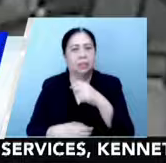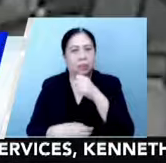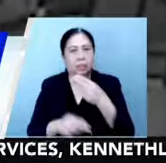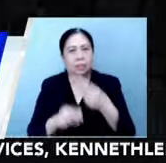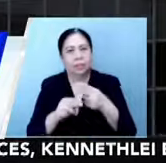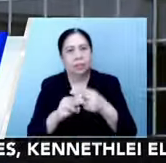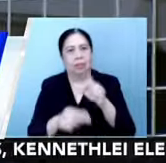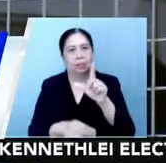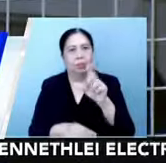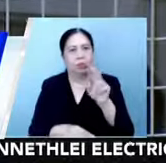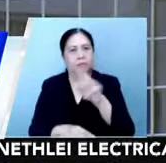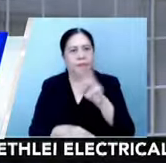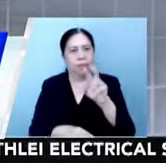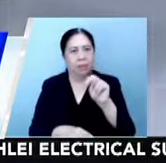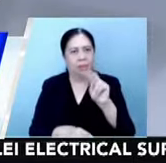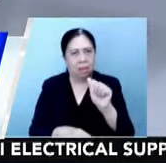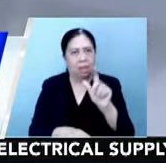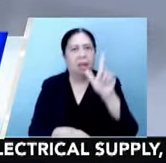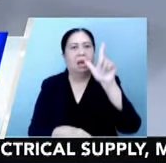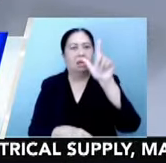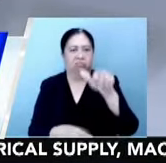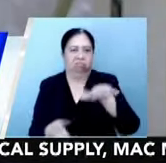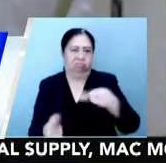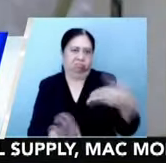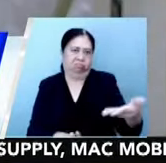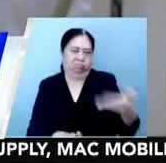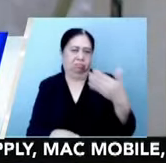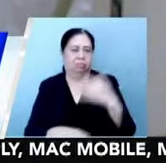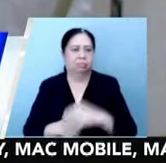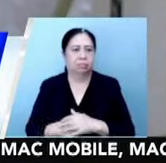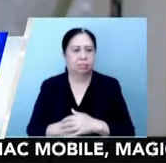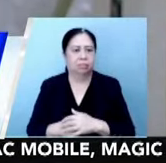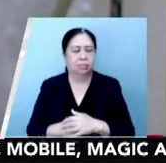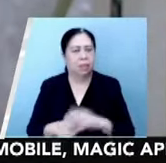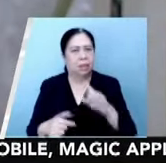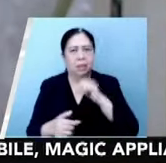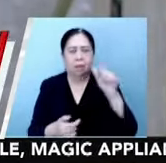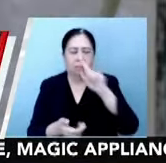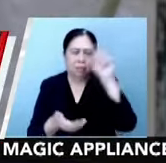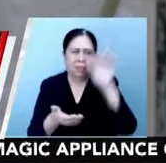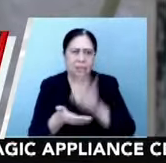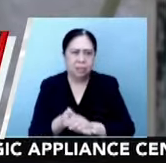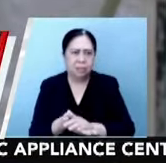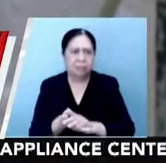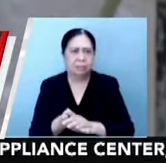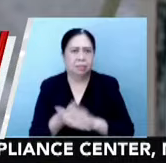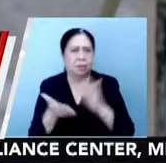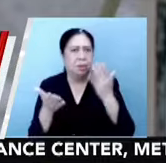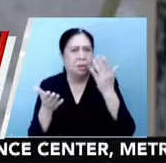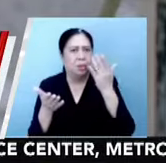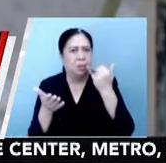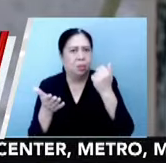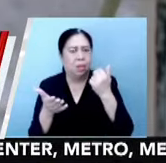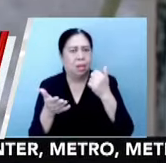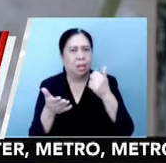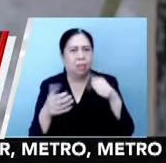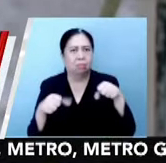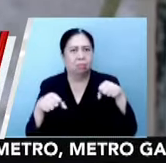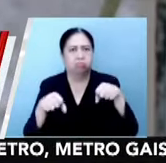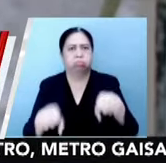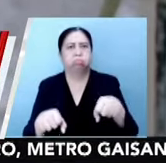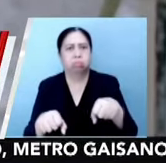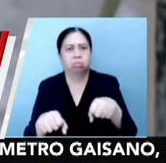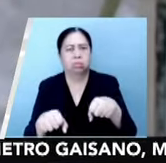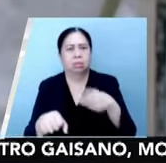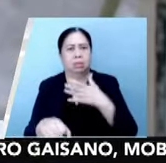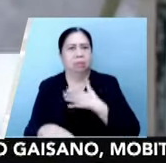Bizares, pero binawian din siya ng buhay. Hindi po ako makapaniwala na bakit niya po binangga at sinagasaan pa po yung lola